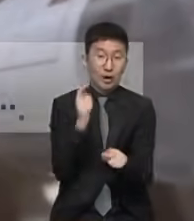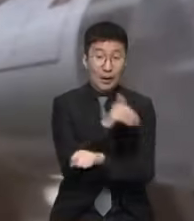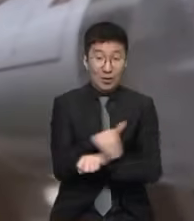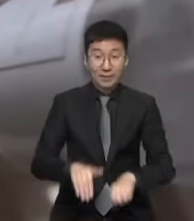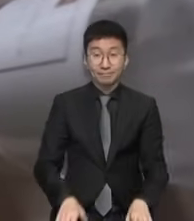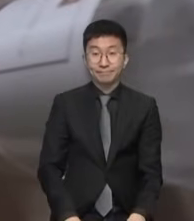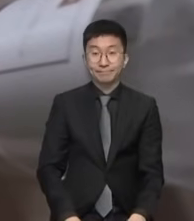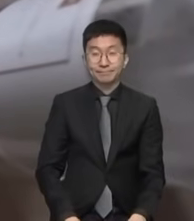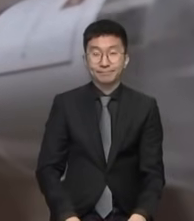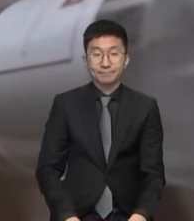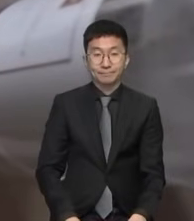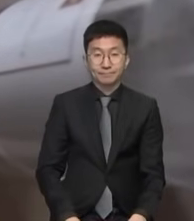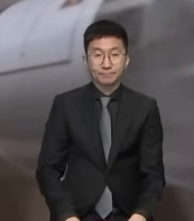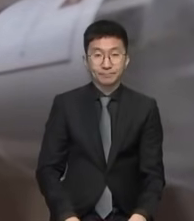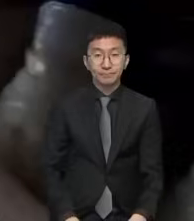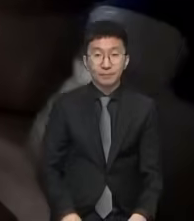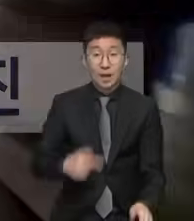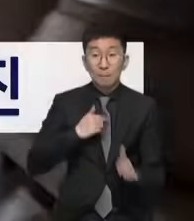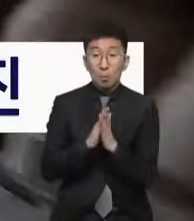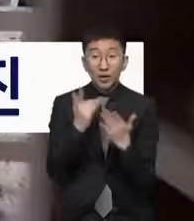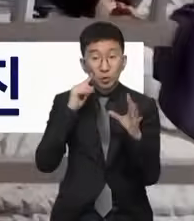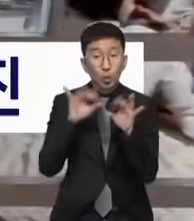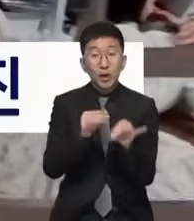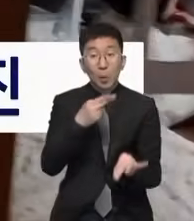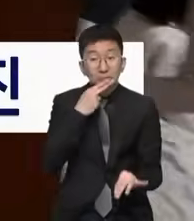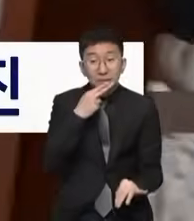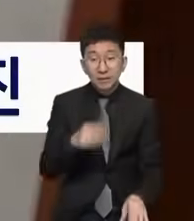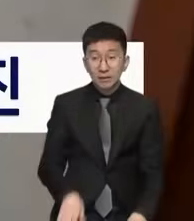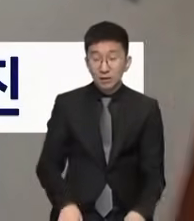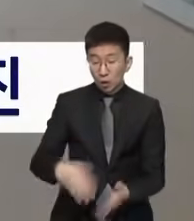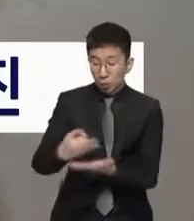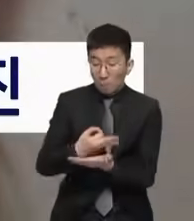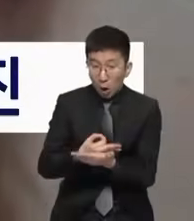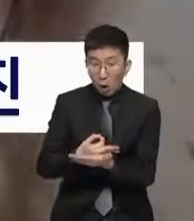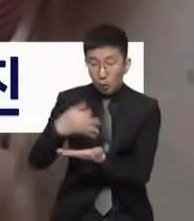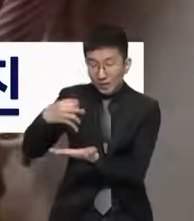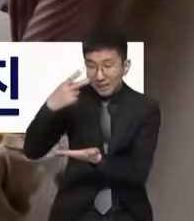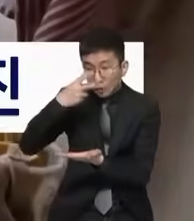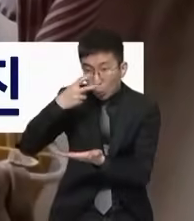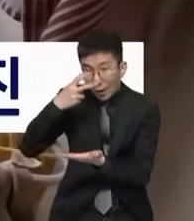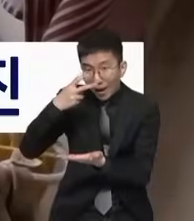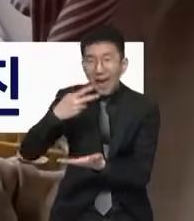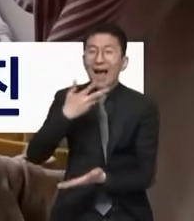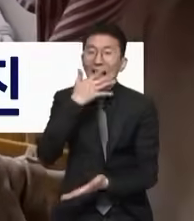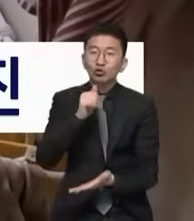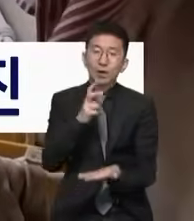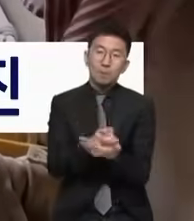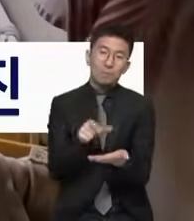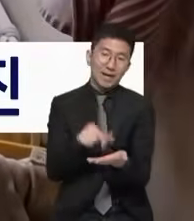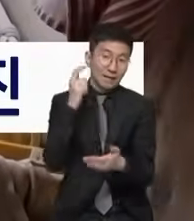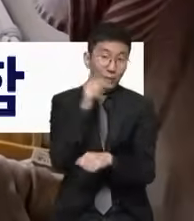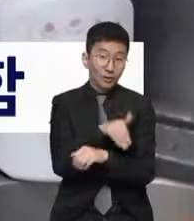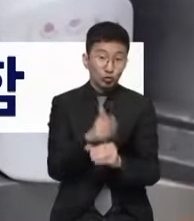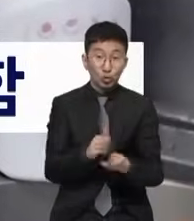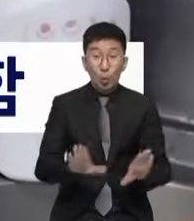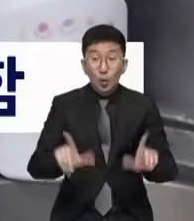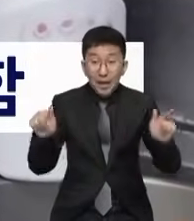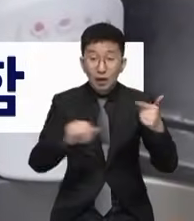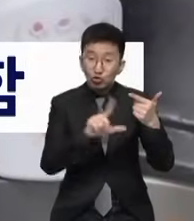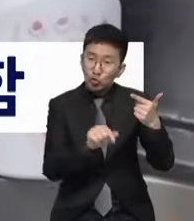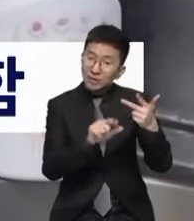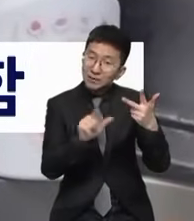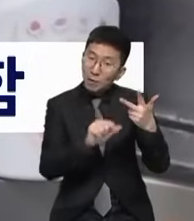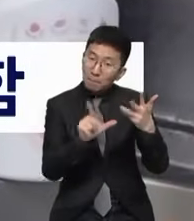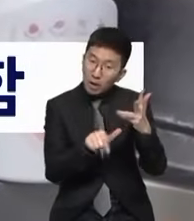예측하고 당사자 동의 없이도 소득과 재산 조회가 가능하도록 법을 손볼 방침입니다. 이르면 올 하반기부터 한부모